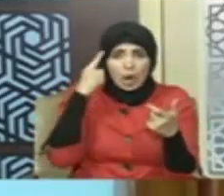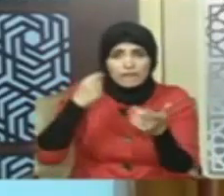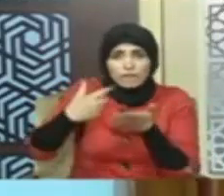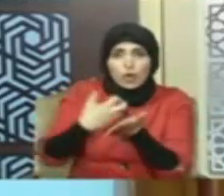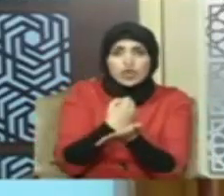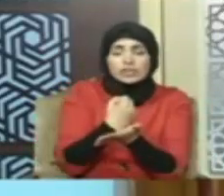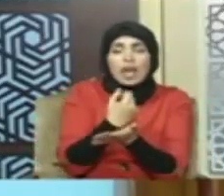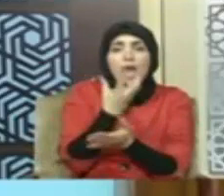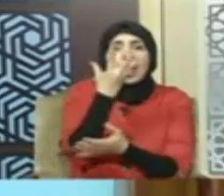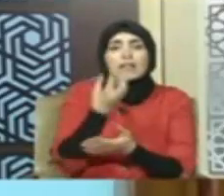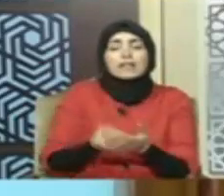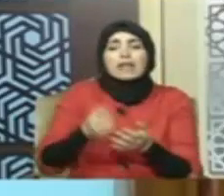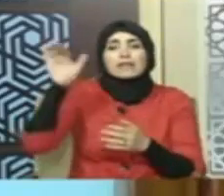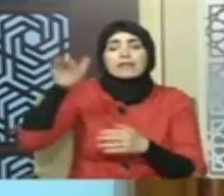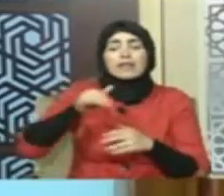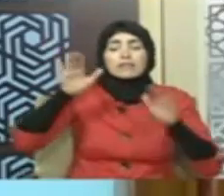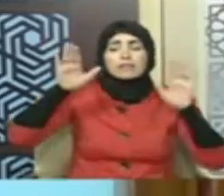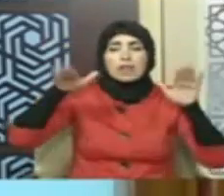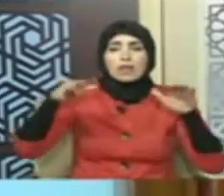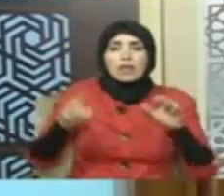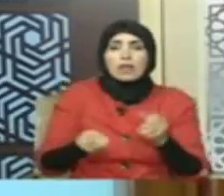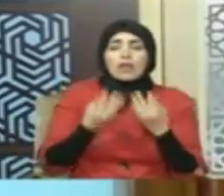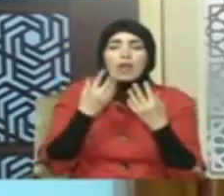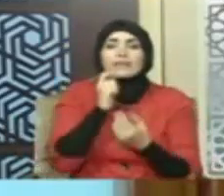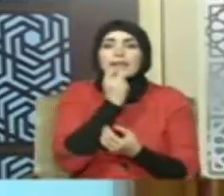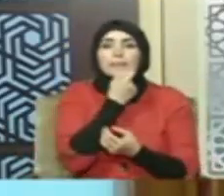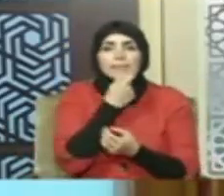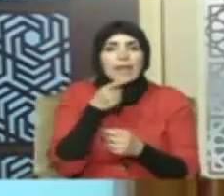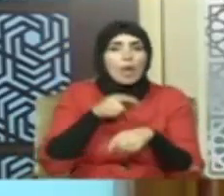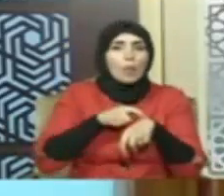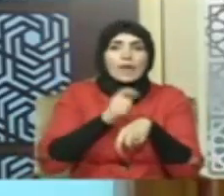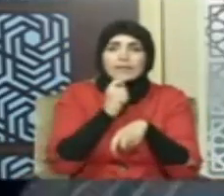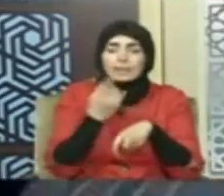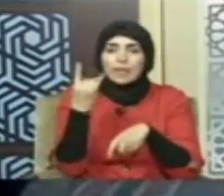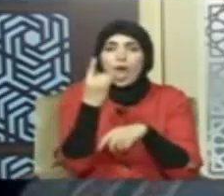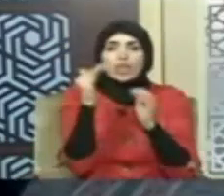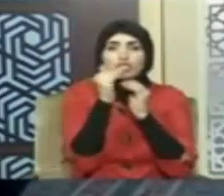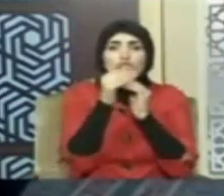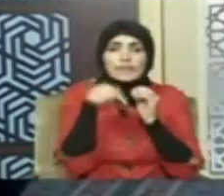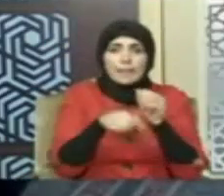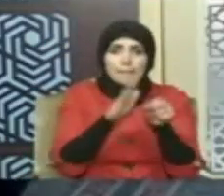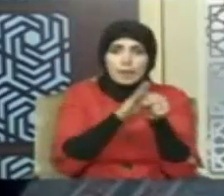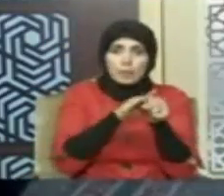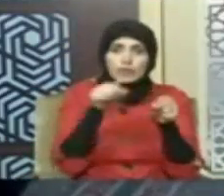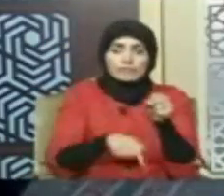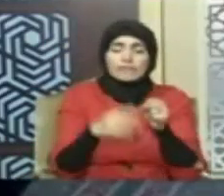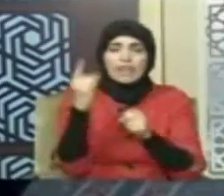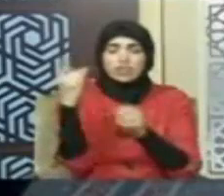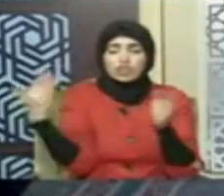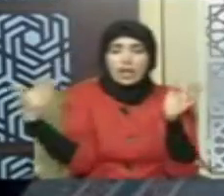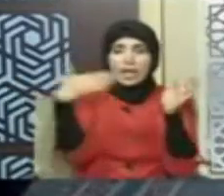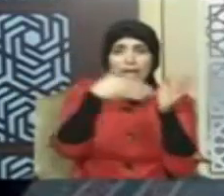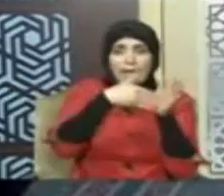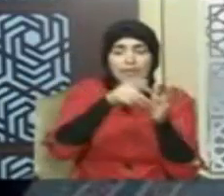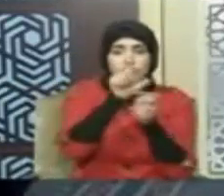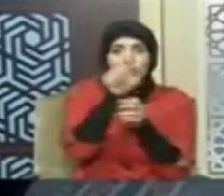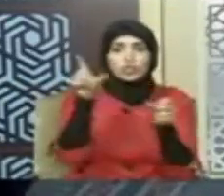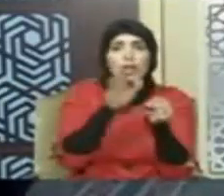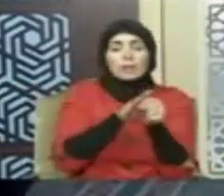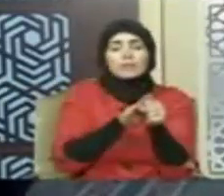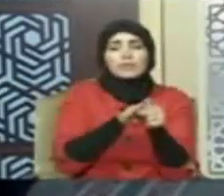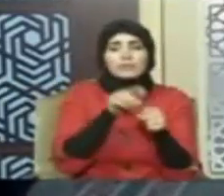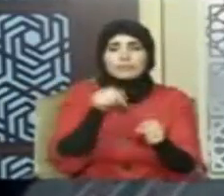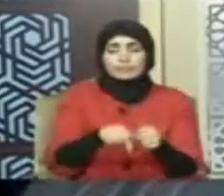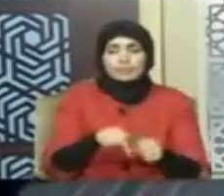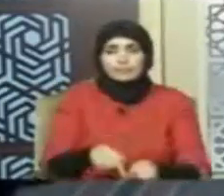الليلة، التمسوها، اسعوا إليها، التمسوها في العشر الأواخر من